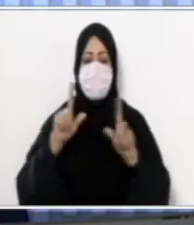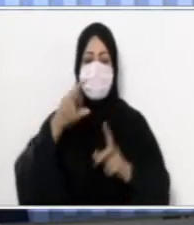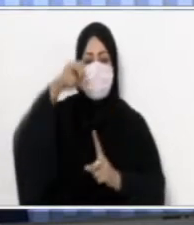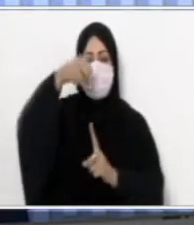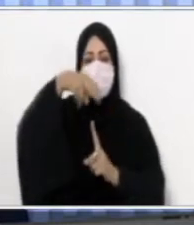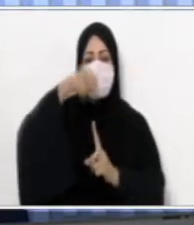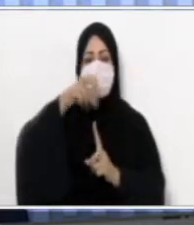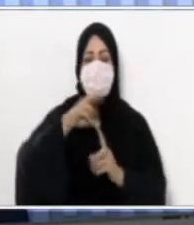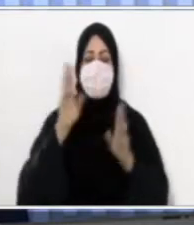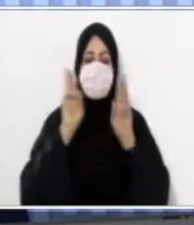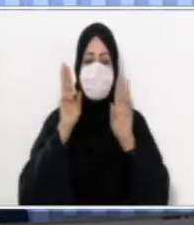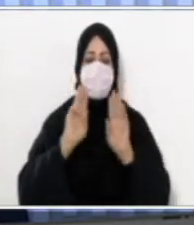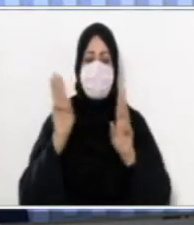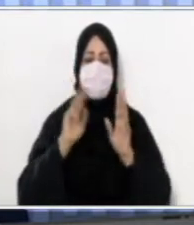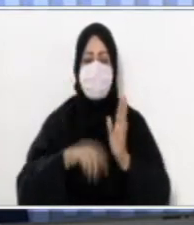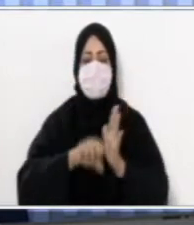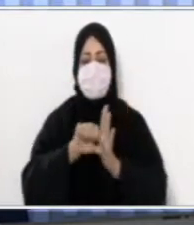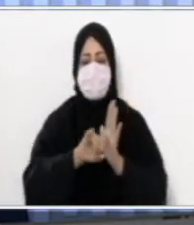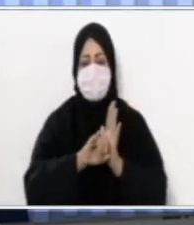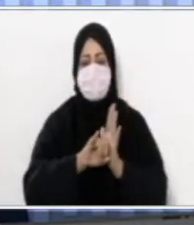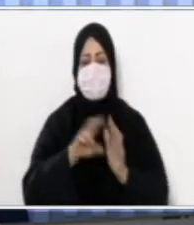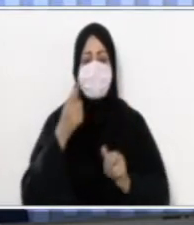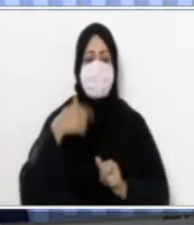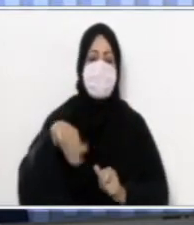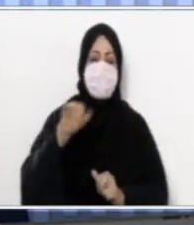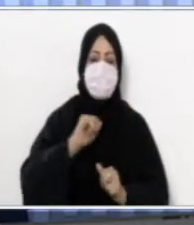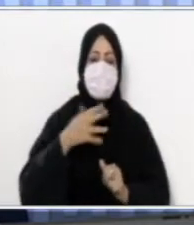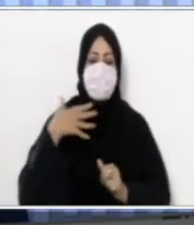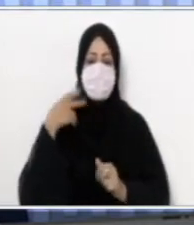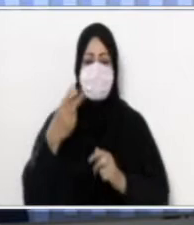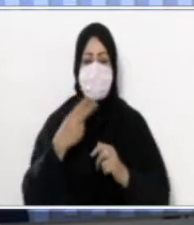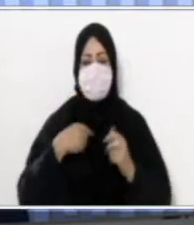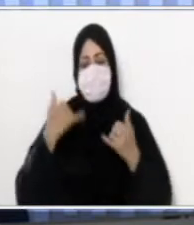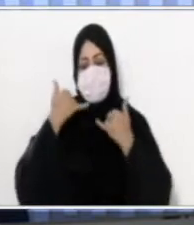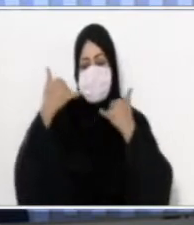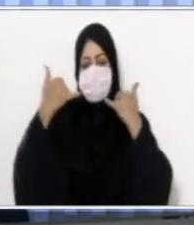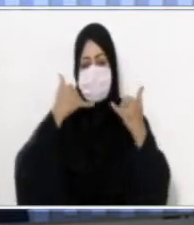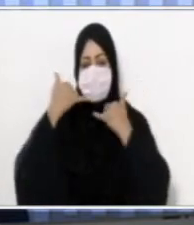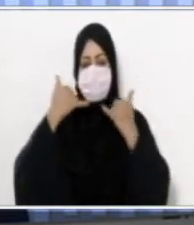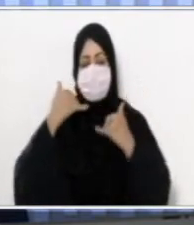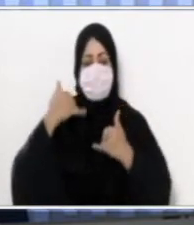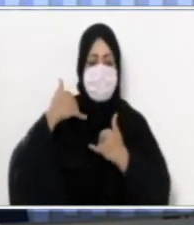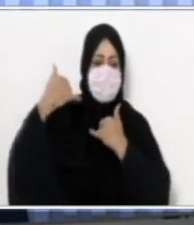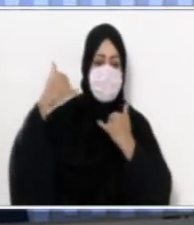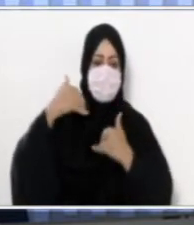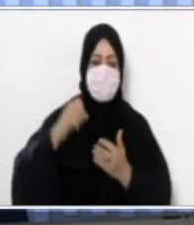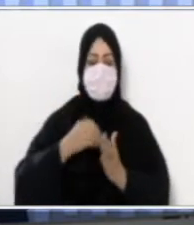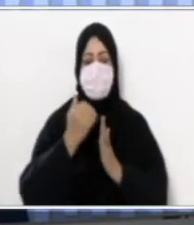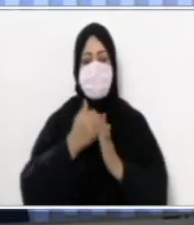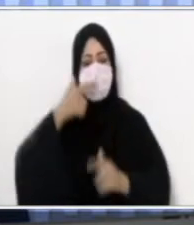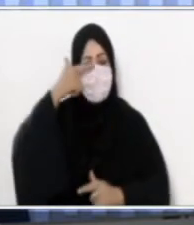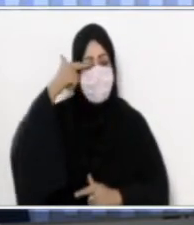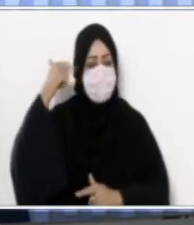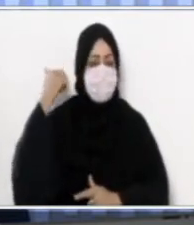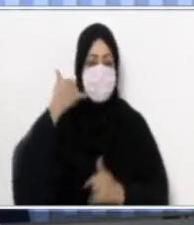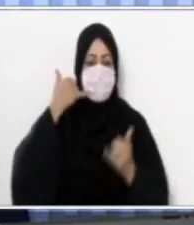يمكنكم الاتصال بنا أو مراسلتنا عبر الفايبر على الأرقام الظاهرة أسفل الشاشة.